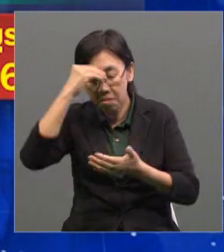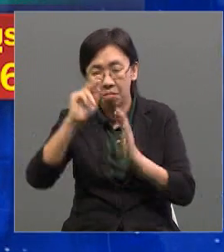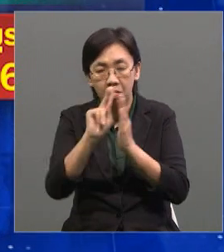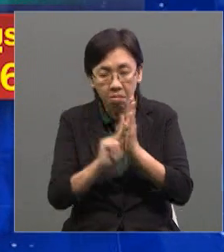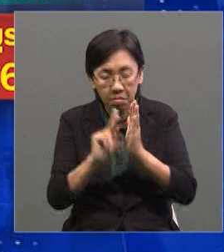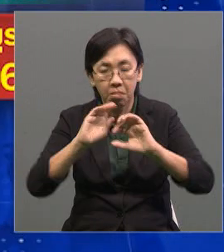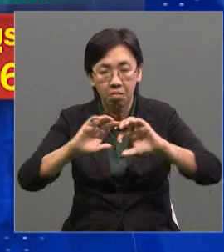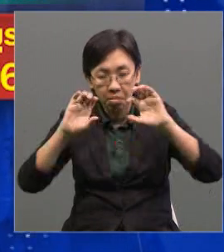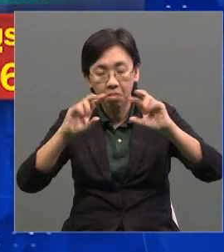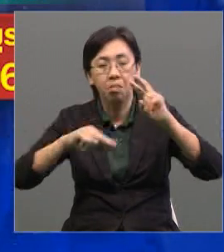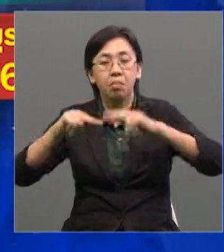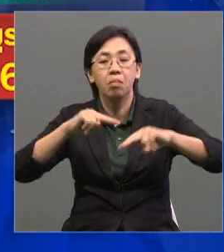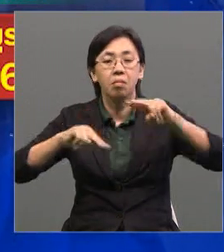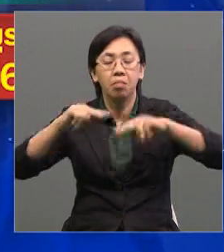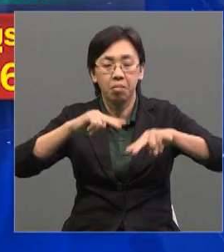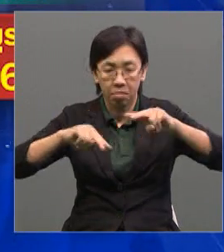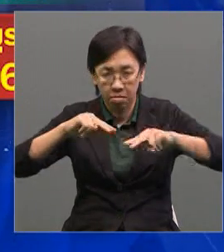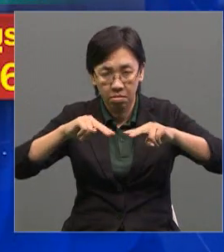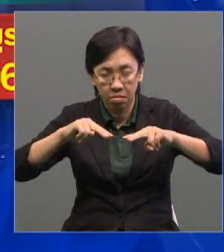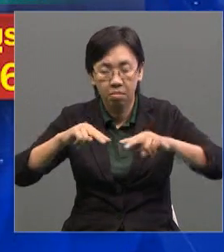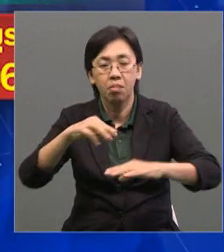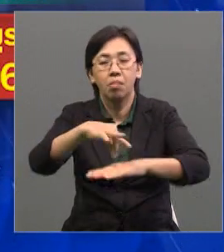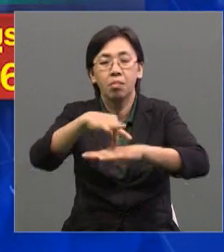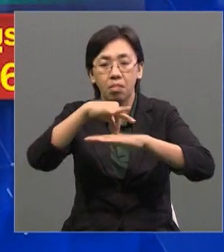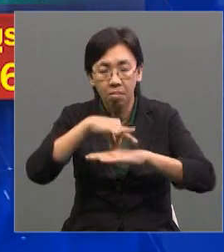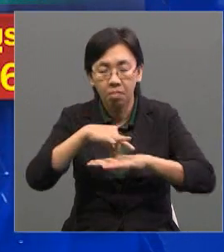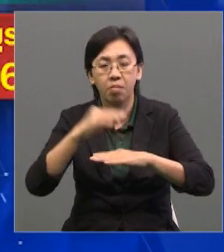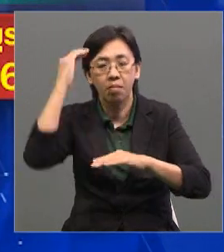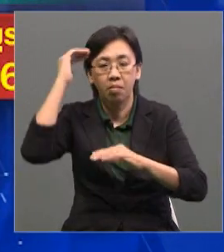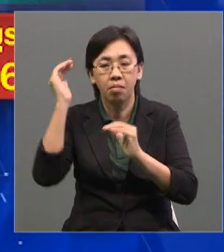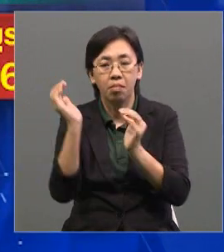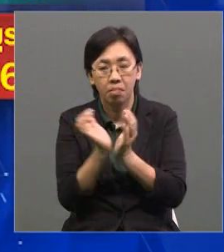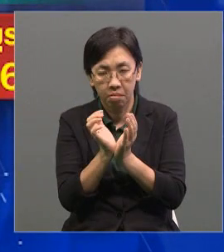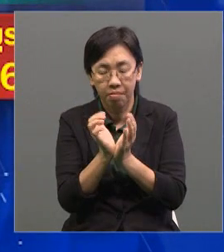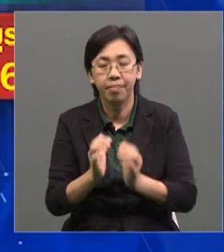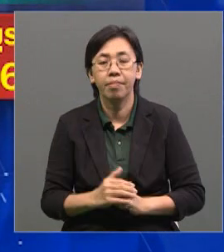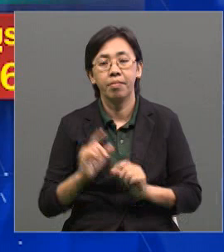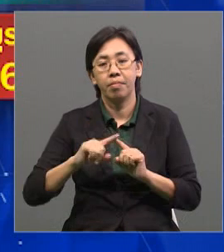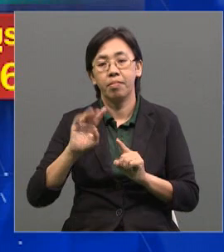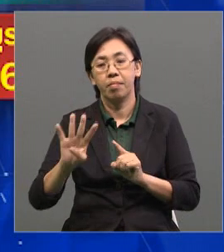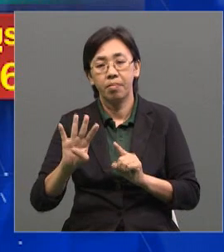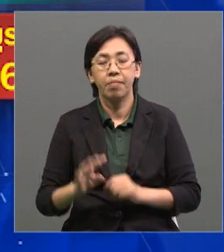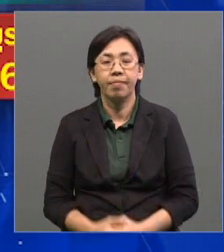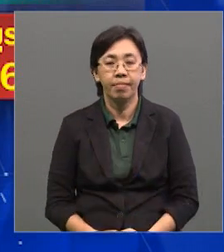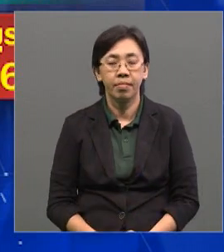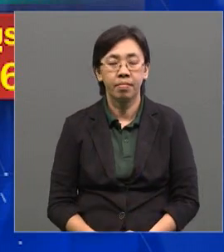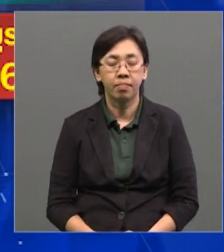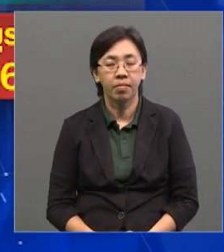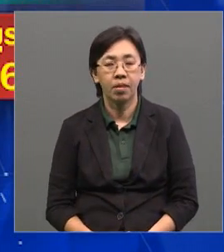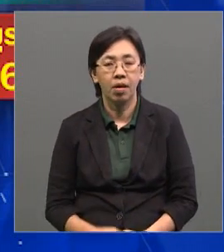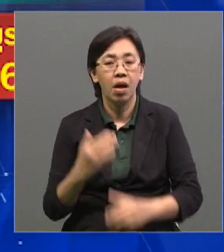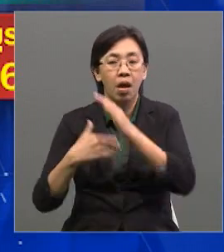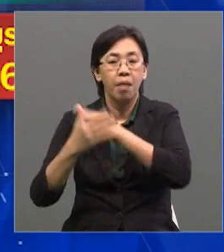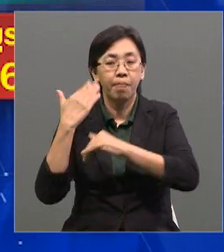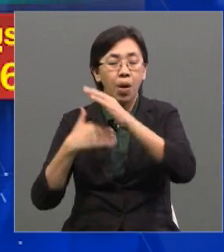รัฐศาสตร์รัฐประศาสนศาสตร์เพื่อบรรจุแต่งตั้งเป็นข้าราชการตำรวจชั้นสัญญาบัตรรุ่นที่ 4ครับค่ะเข้าไปค้น